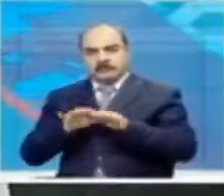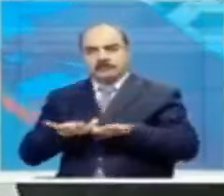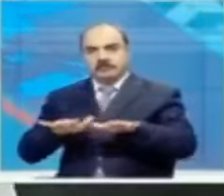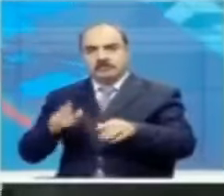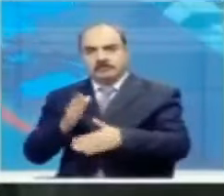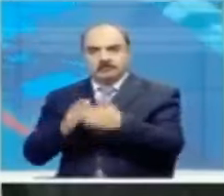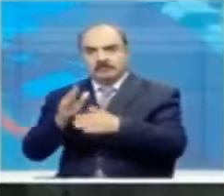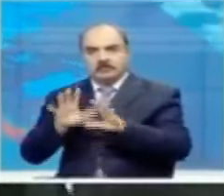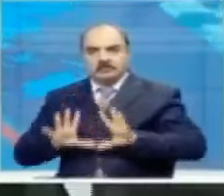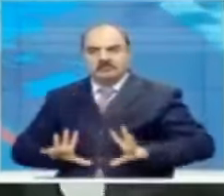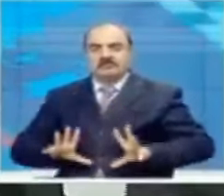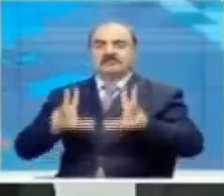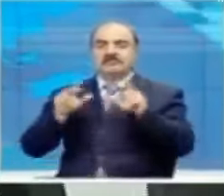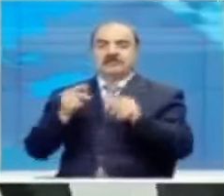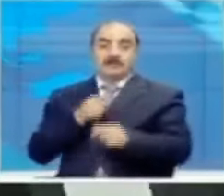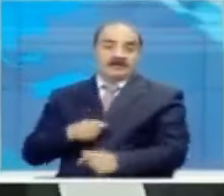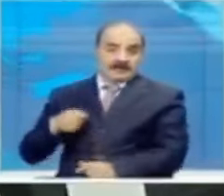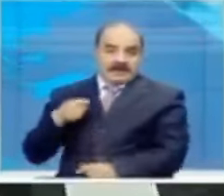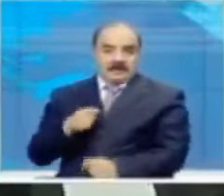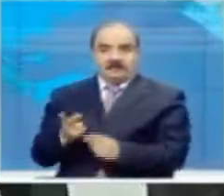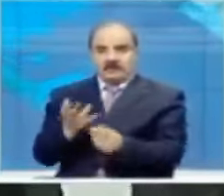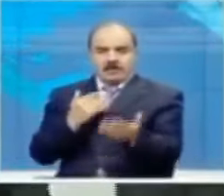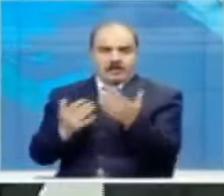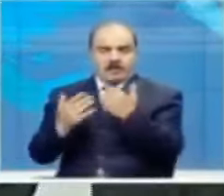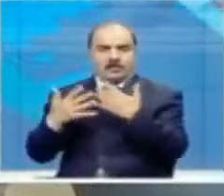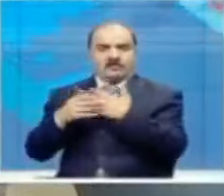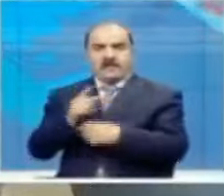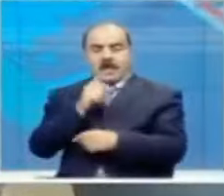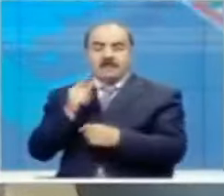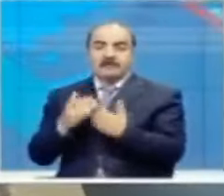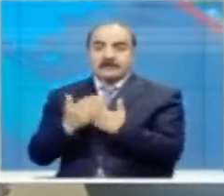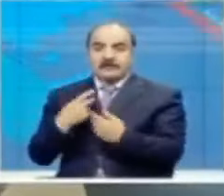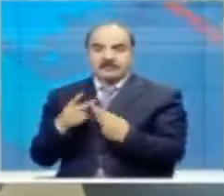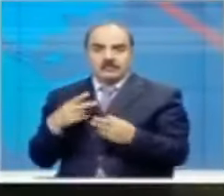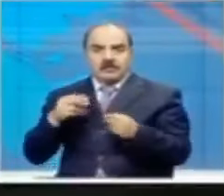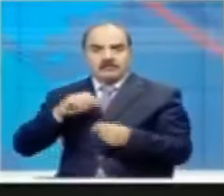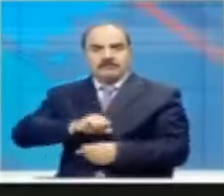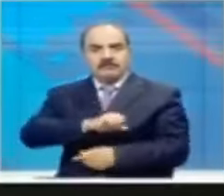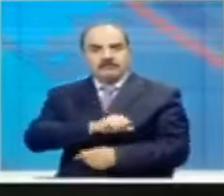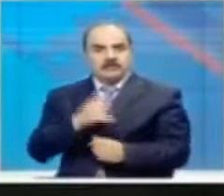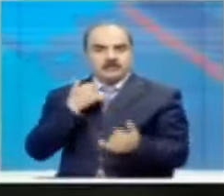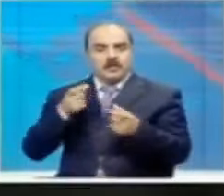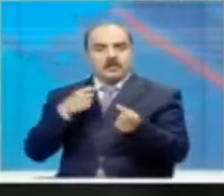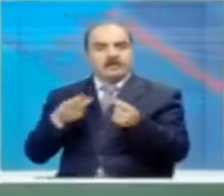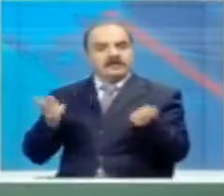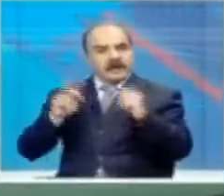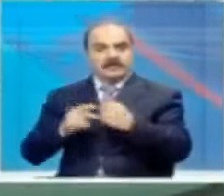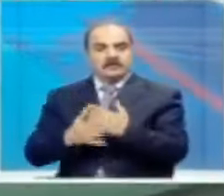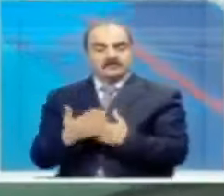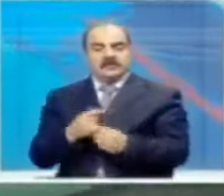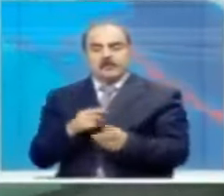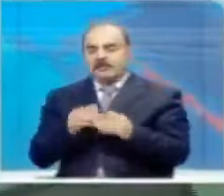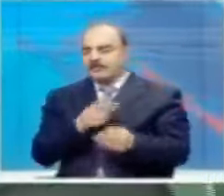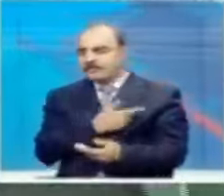الانسان المصري فضلا عن جذب وضخ استثمارات عالميه جديده في قطاع الاتصالات وتكنولوجيا المعلومات بالسوق